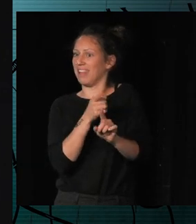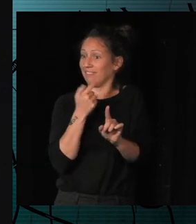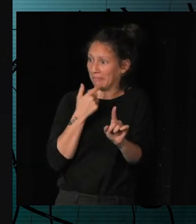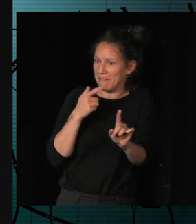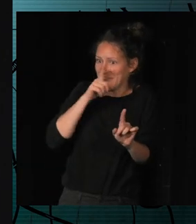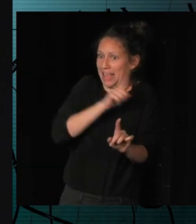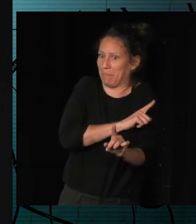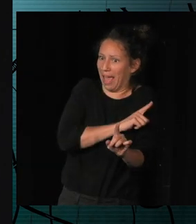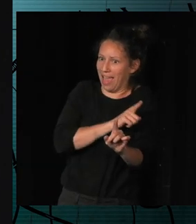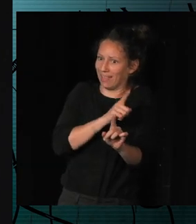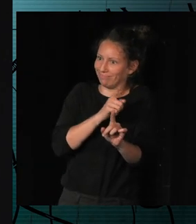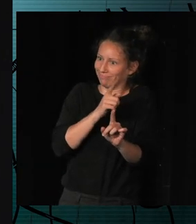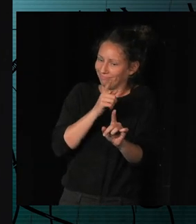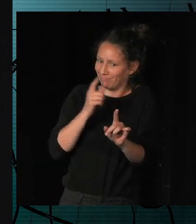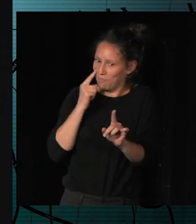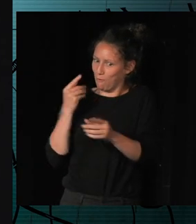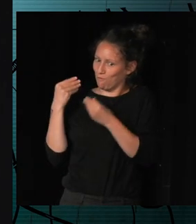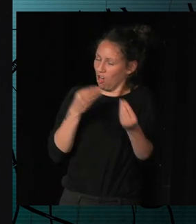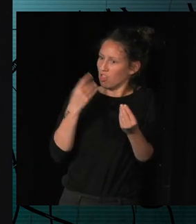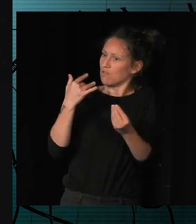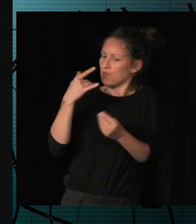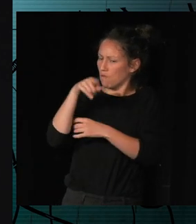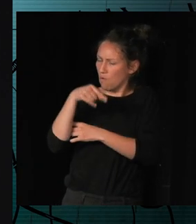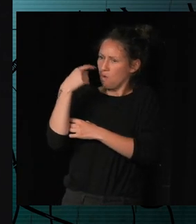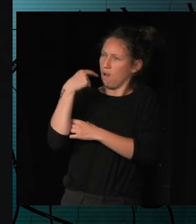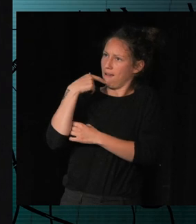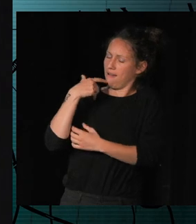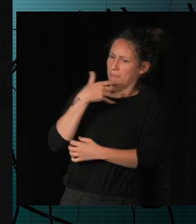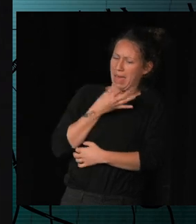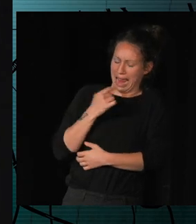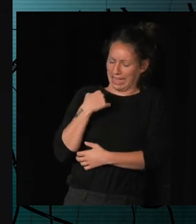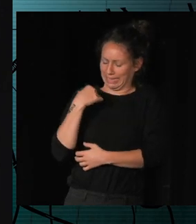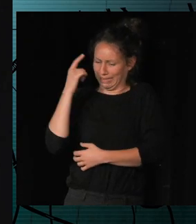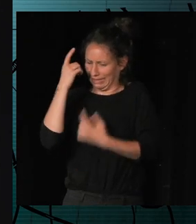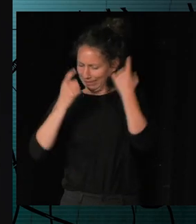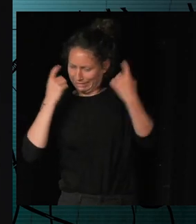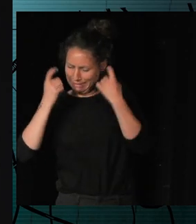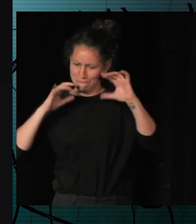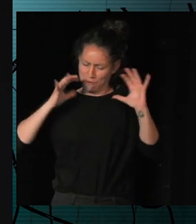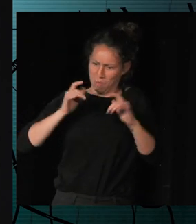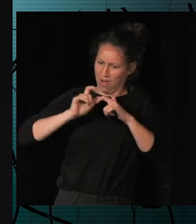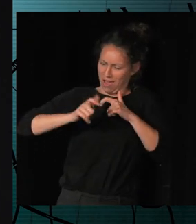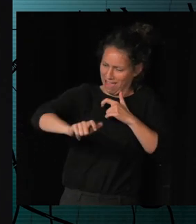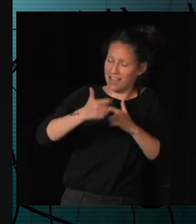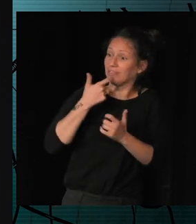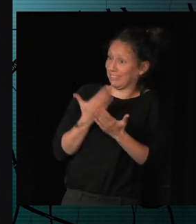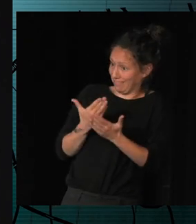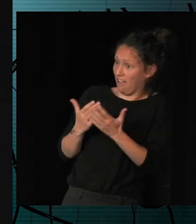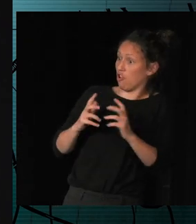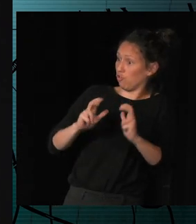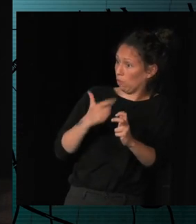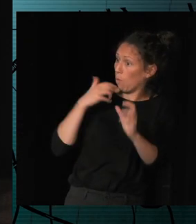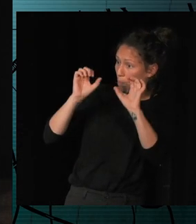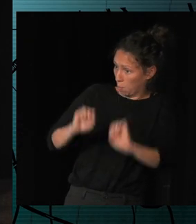justement le pousser à à se questionner à réfléchir à ressentir des choses assez profondes donc ouais le jeu vidéo par l'interactivité permet ça